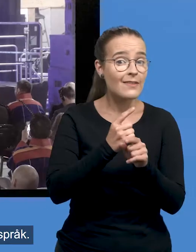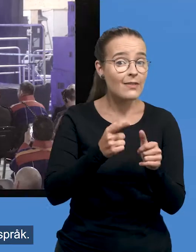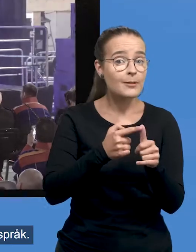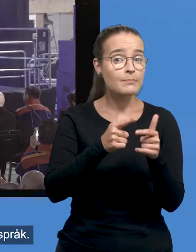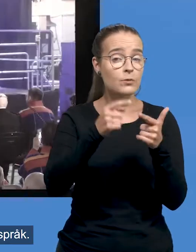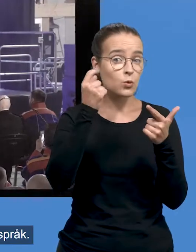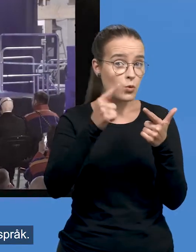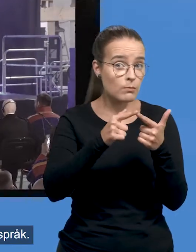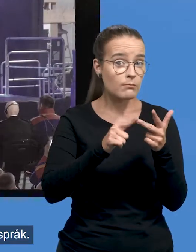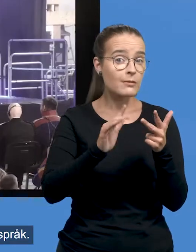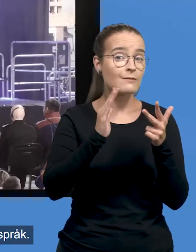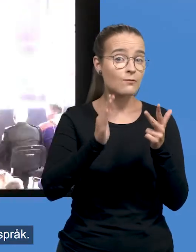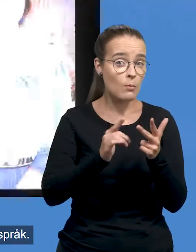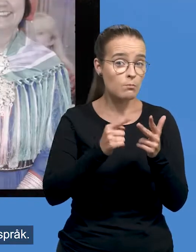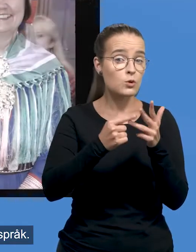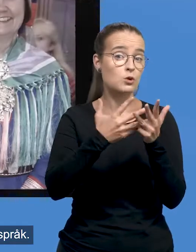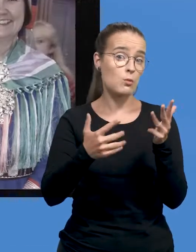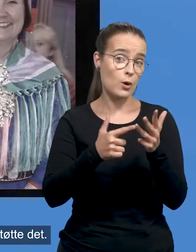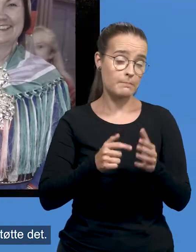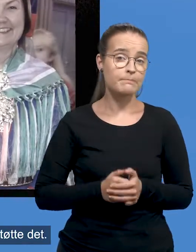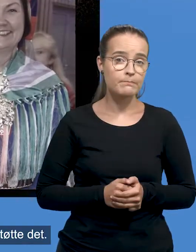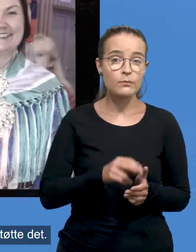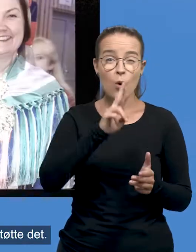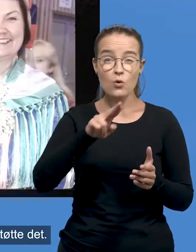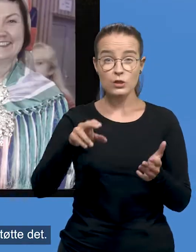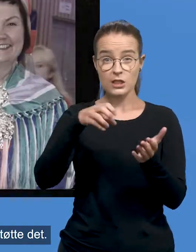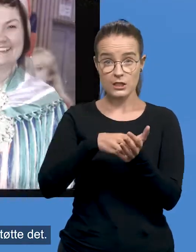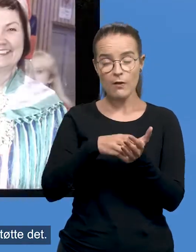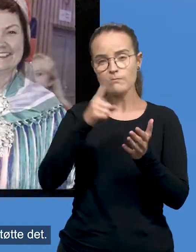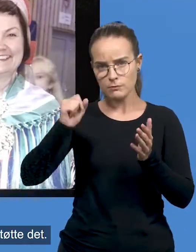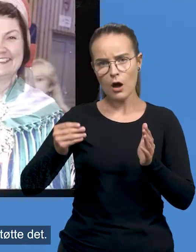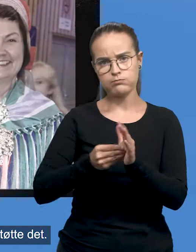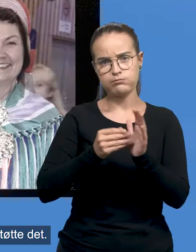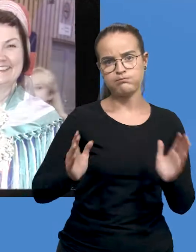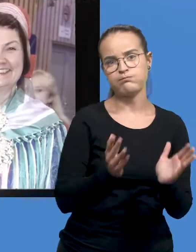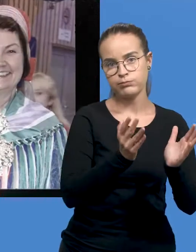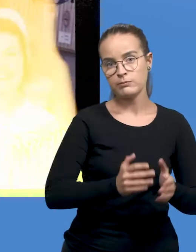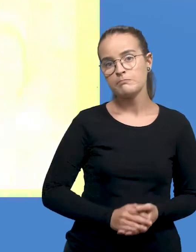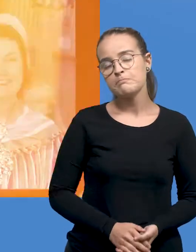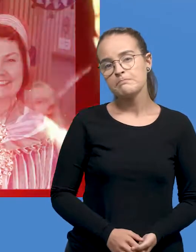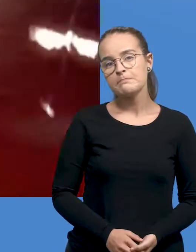identitet, kultur, livsform og sitt språk. Og den norske stat skal støtte opp om det.